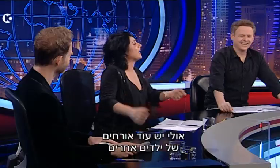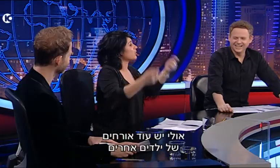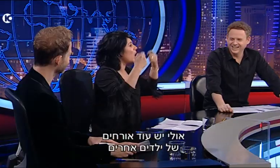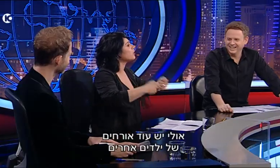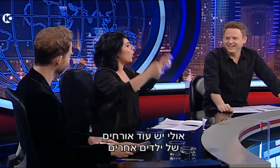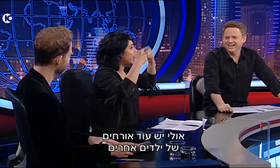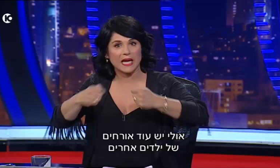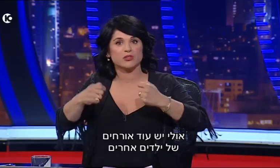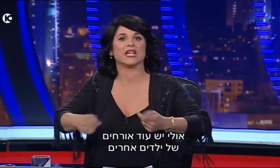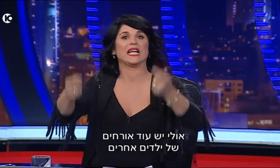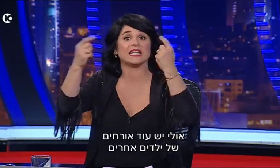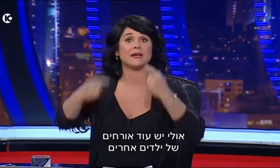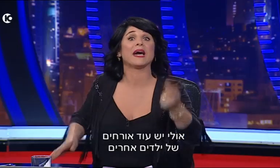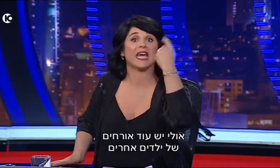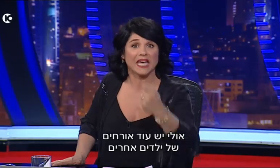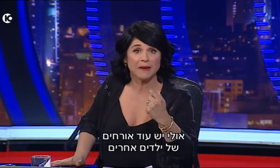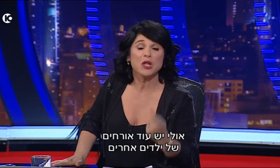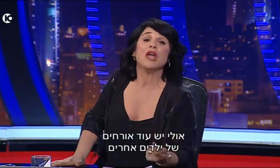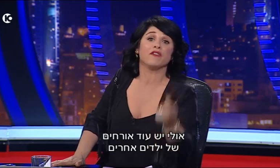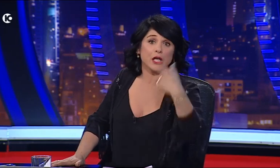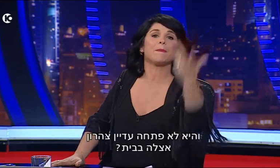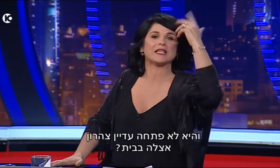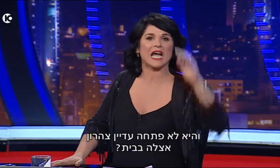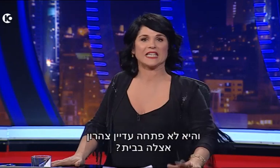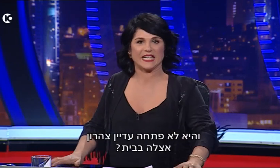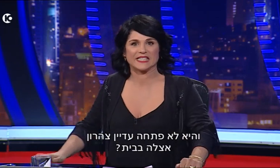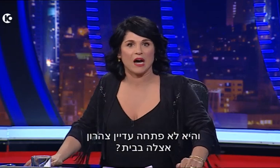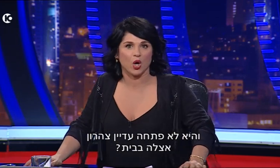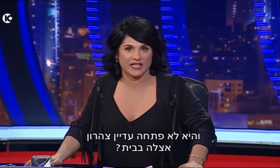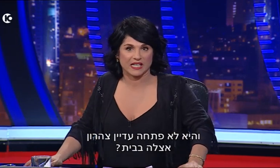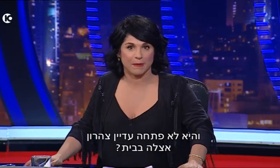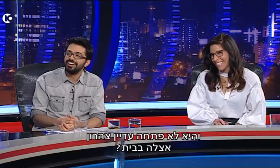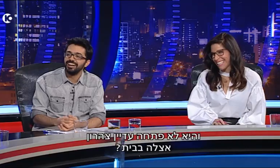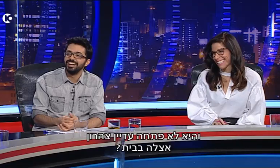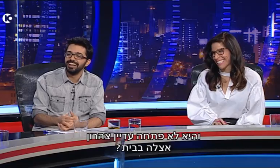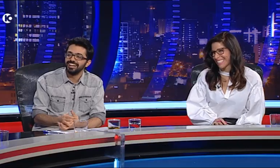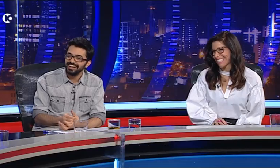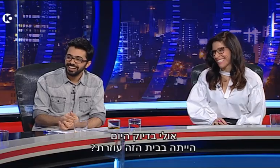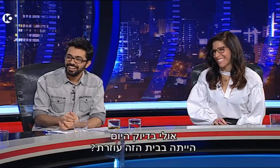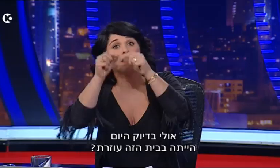אולי יש עוד אורחים של ילדים אחרים, והיא לא פתחה עדיין צהרון אצלה